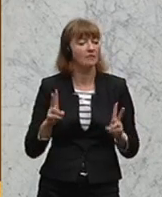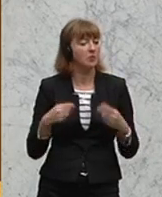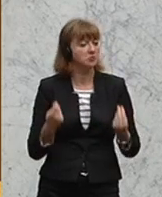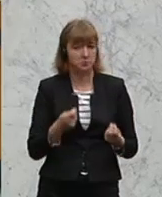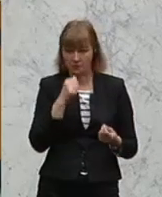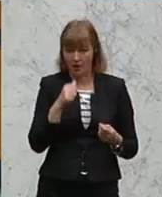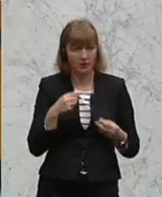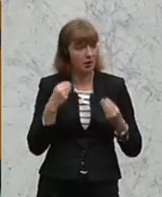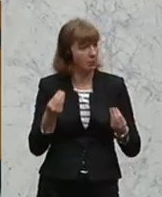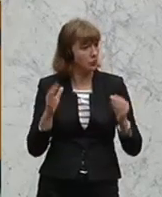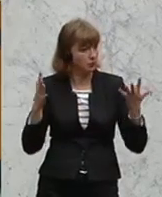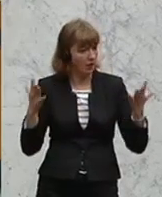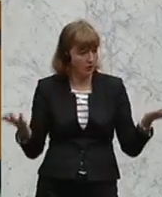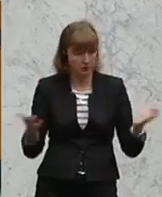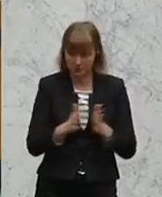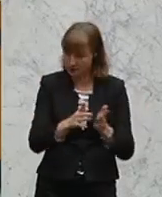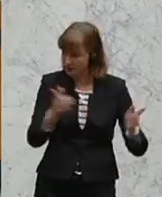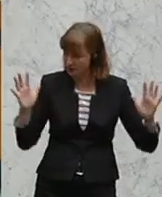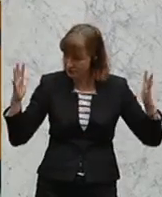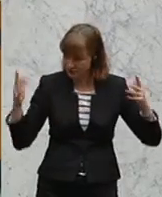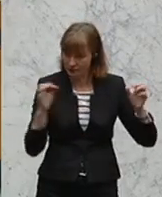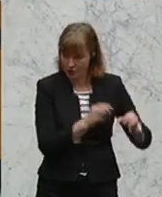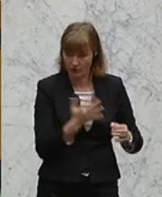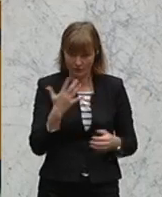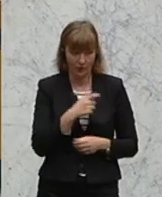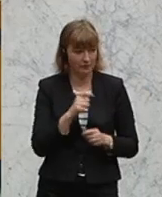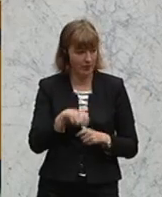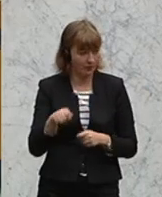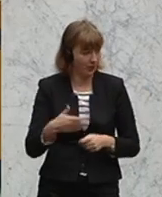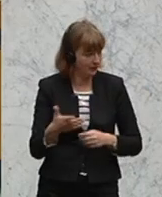keinen Begrüßungsapplaus? Dafür würde ich bitten, um die Fünfe.